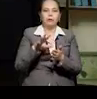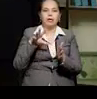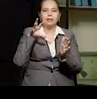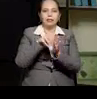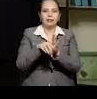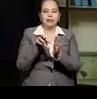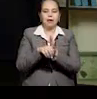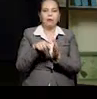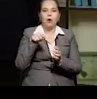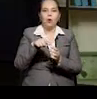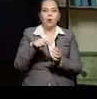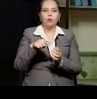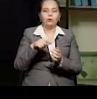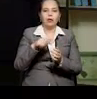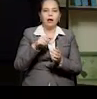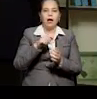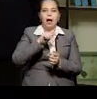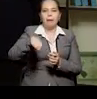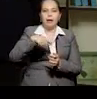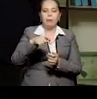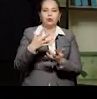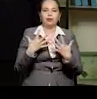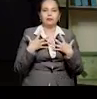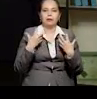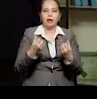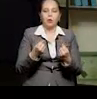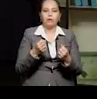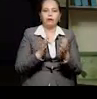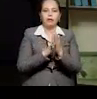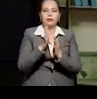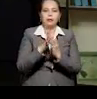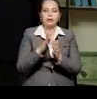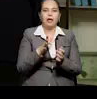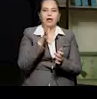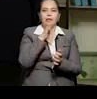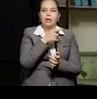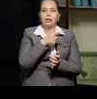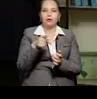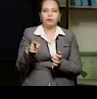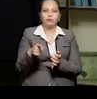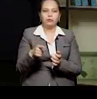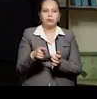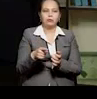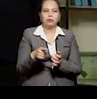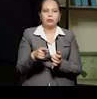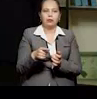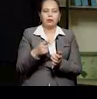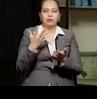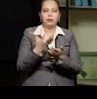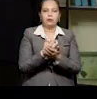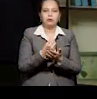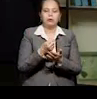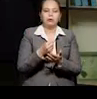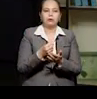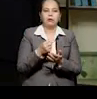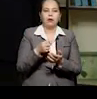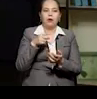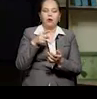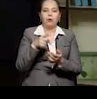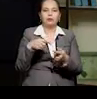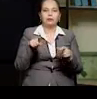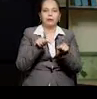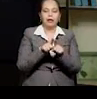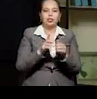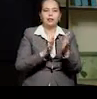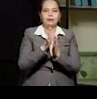составом он обработал здоровое растение. И через некоторое время он обнаружил, что это здоровое растение